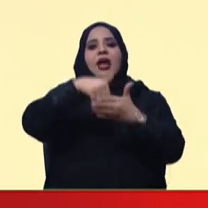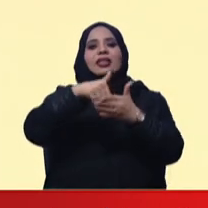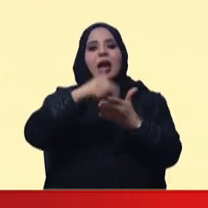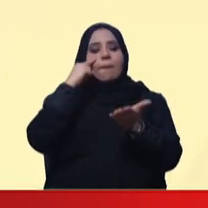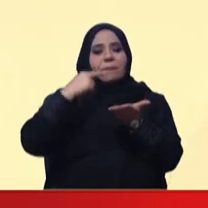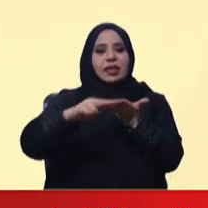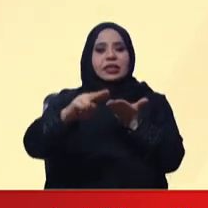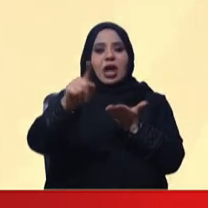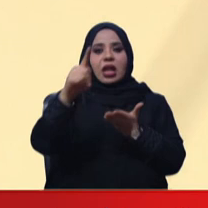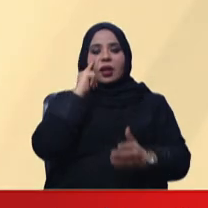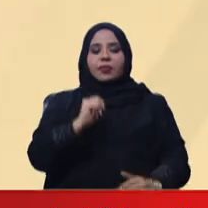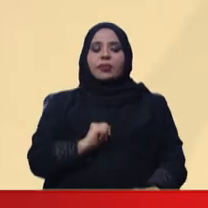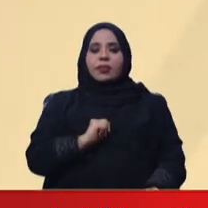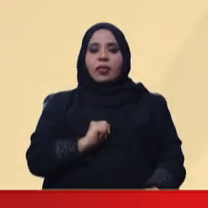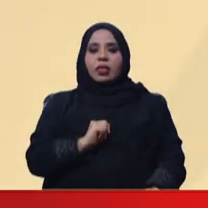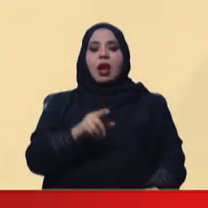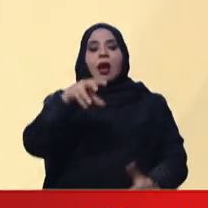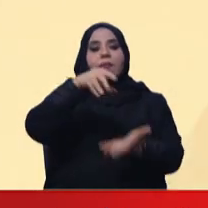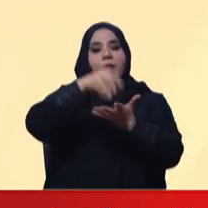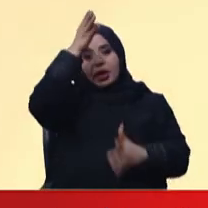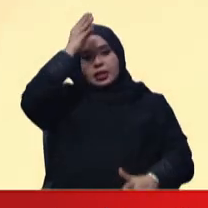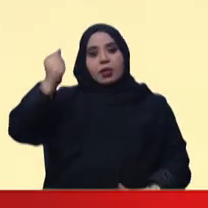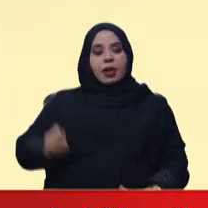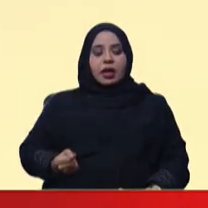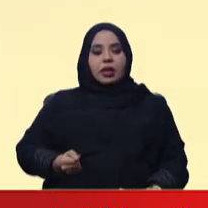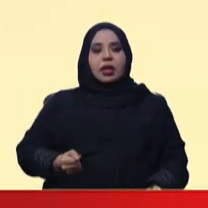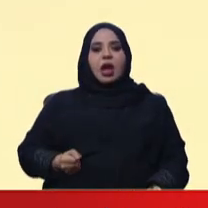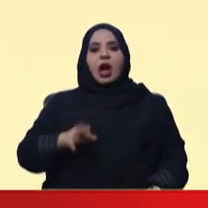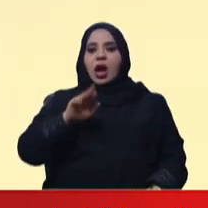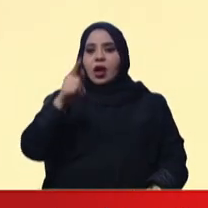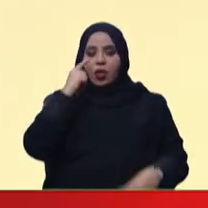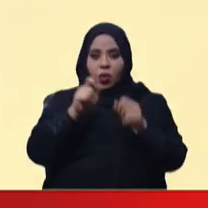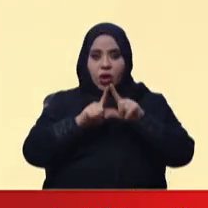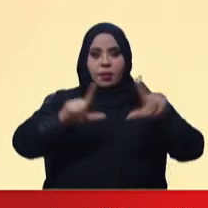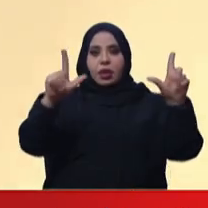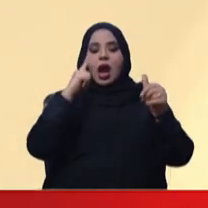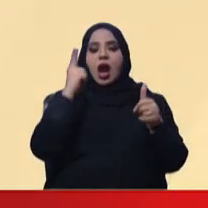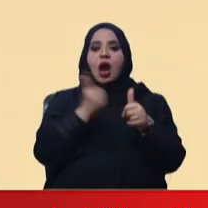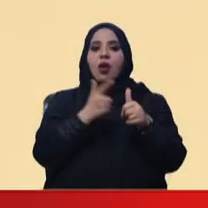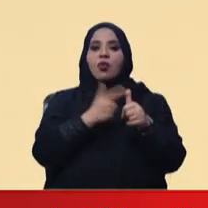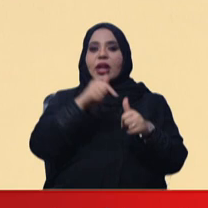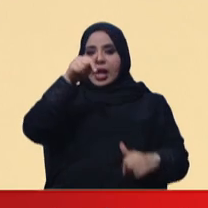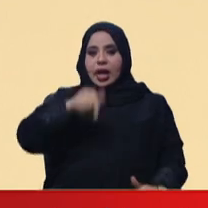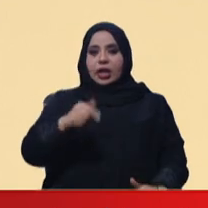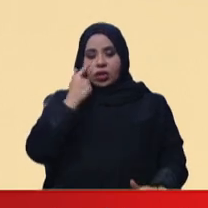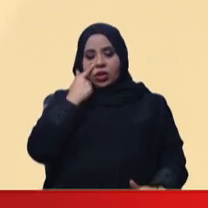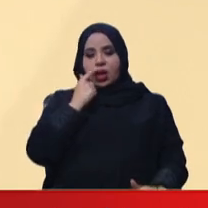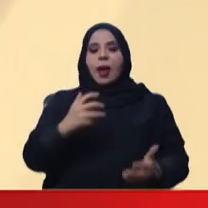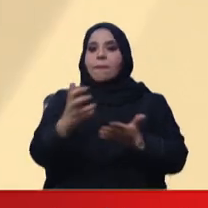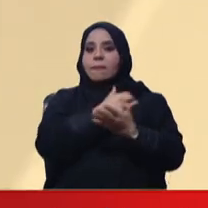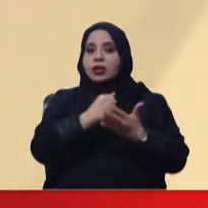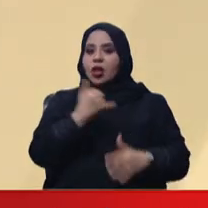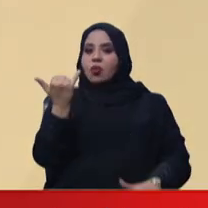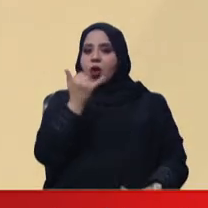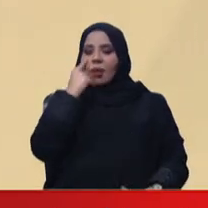السامية من قبل مملكة البحرين. ولعل الخبر الذي تصدر النشرة في هذا المساء دليل على ذلك،